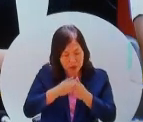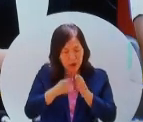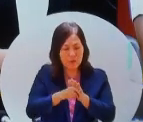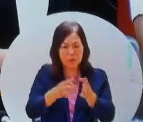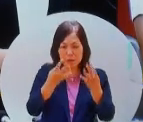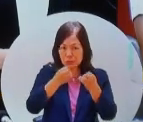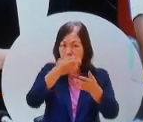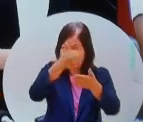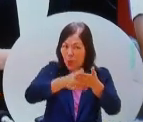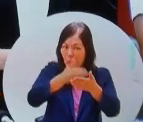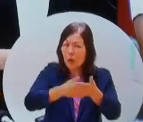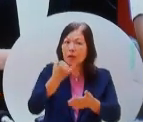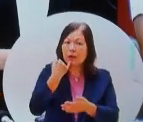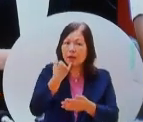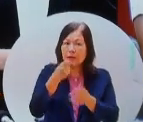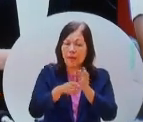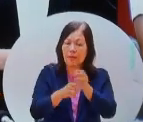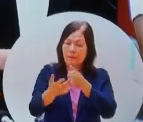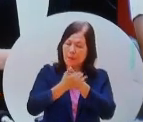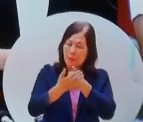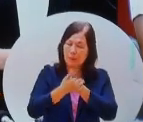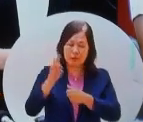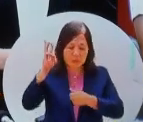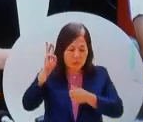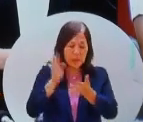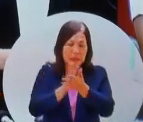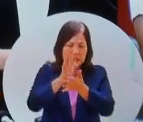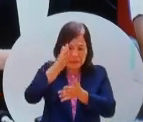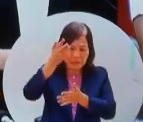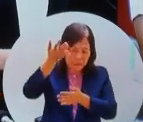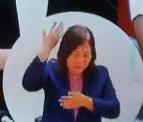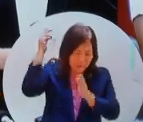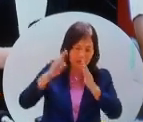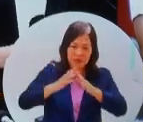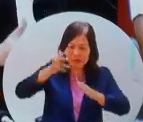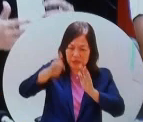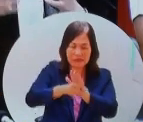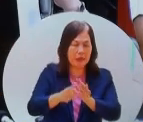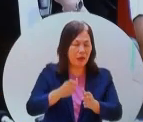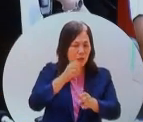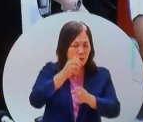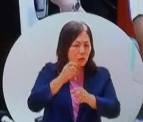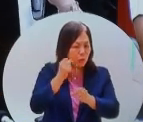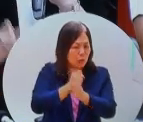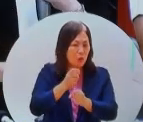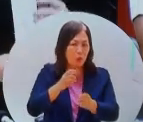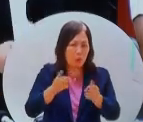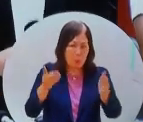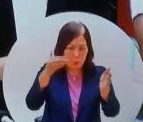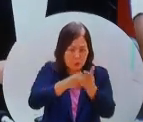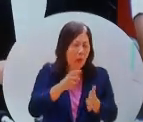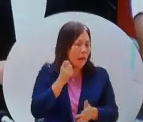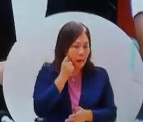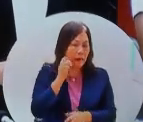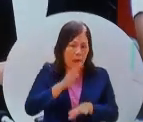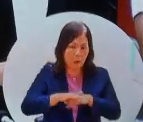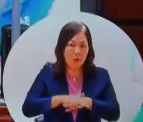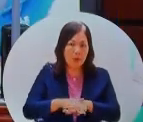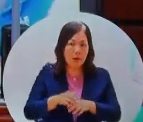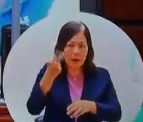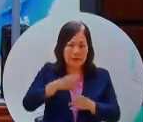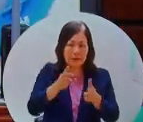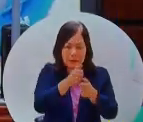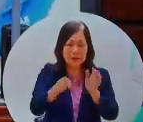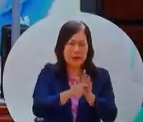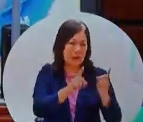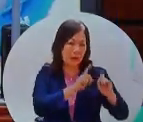是不是你帮我们宣示一下？过去的市长很难有人做到， 主席， 再次感谢郭议员。我刚